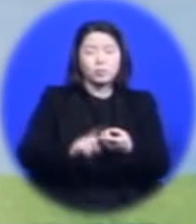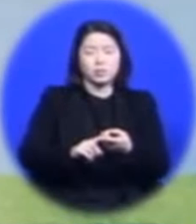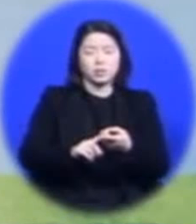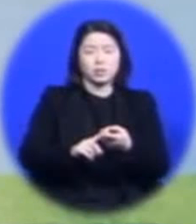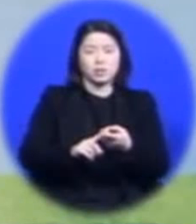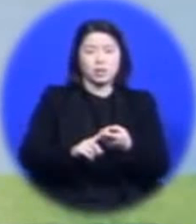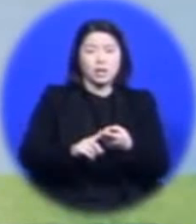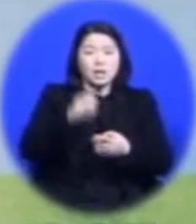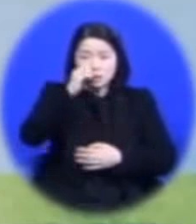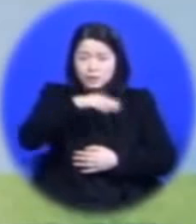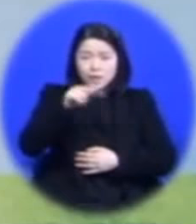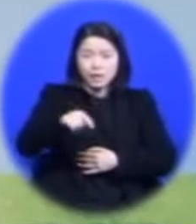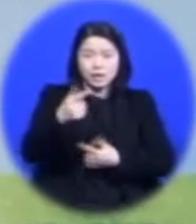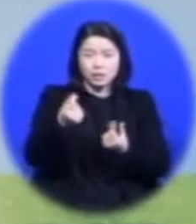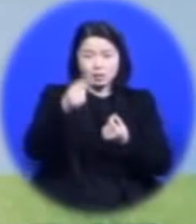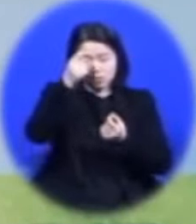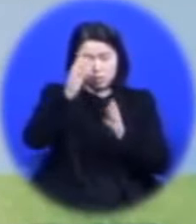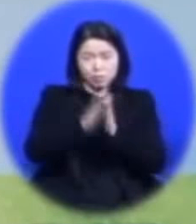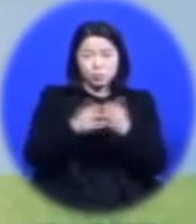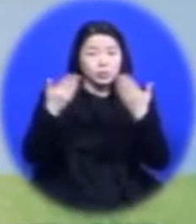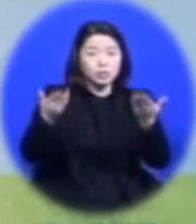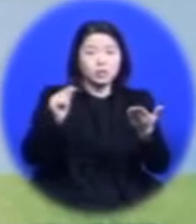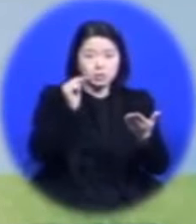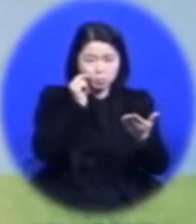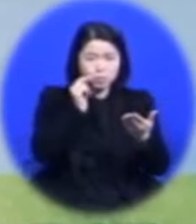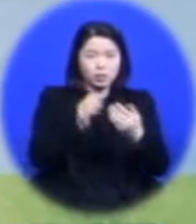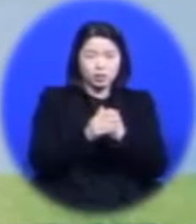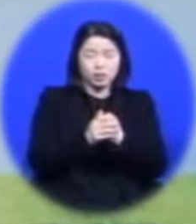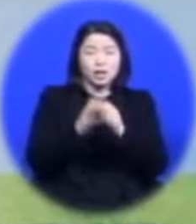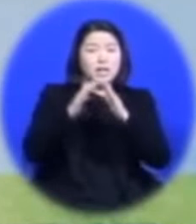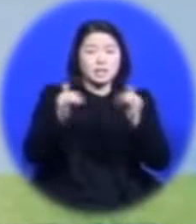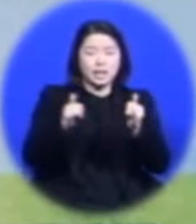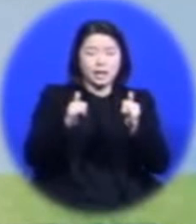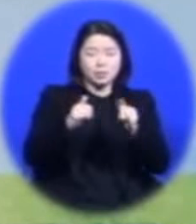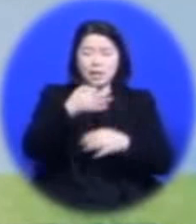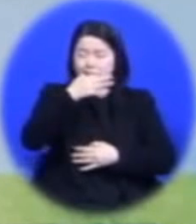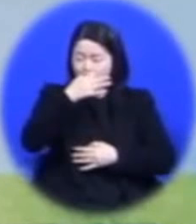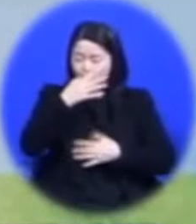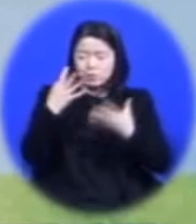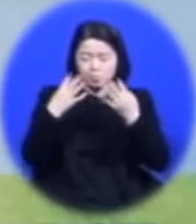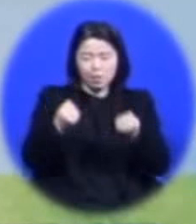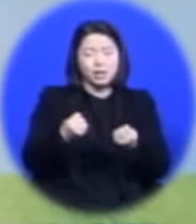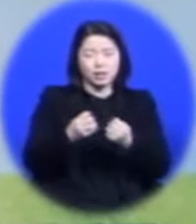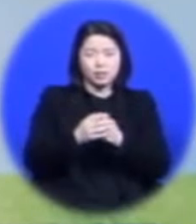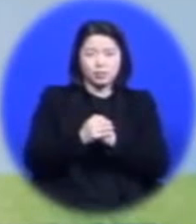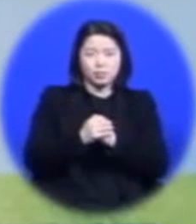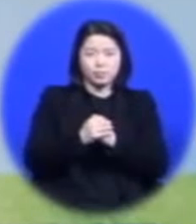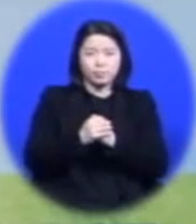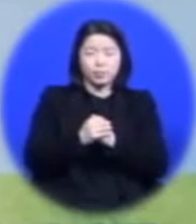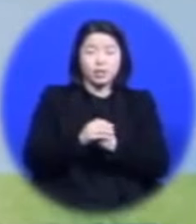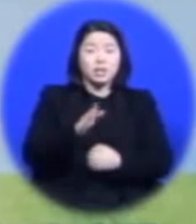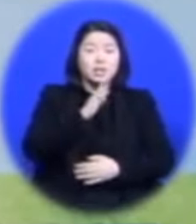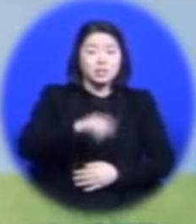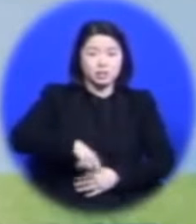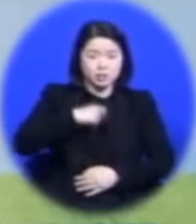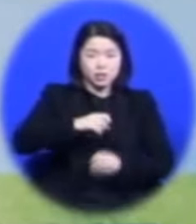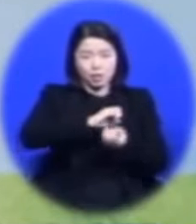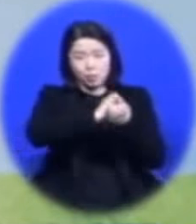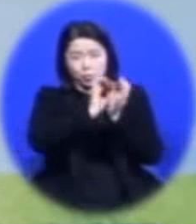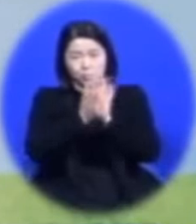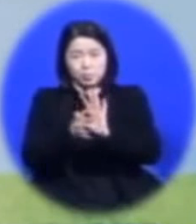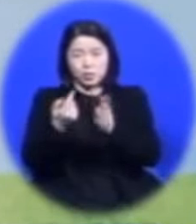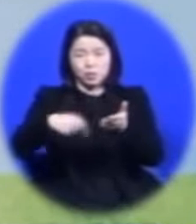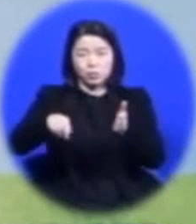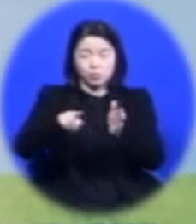이런 기도가 안 나옵니다 사람은 욕심이 많습니다 정의가 꽃을